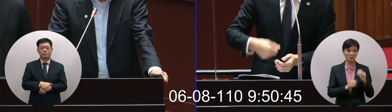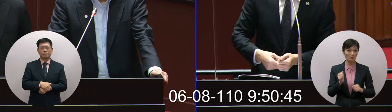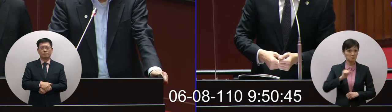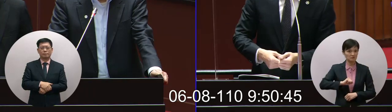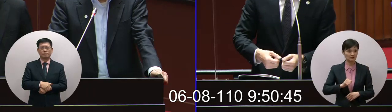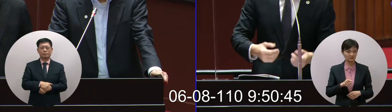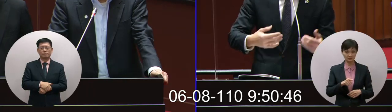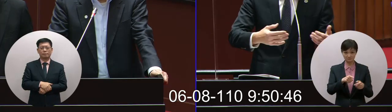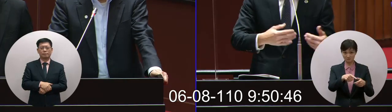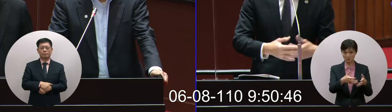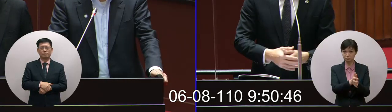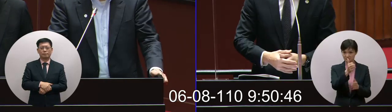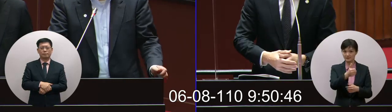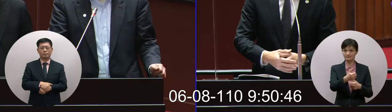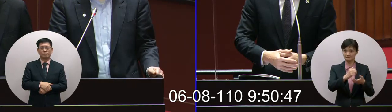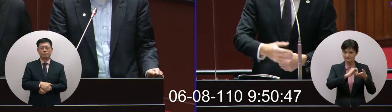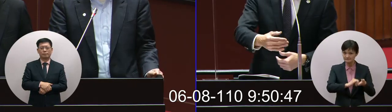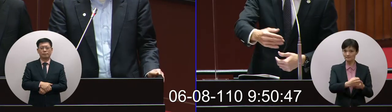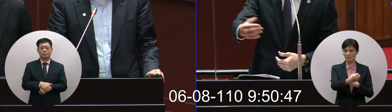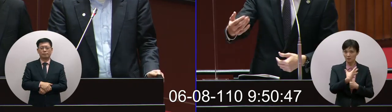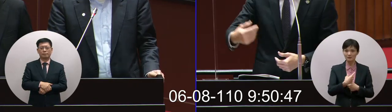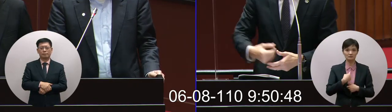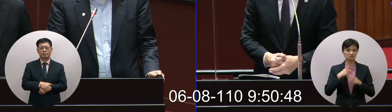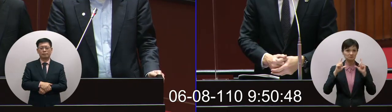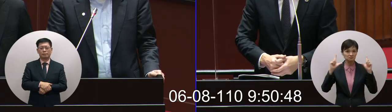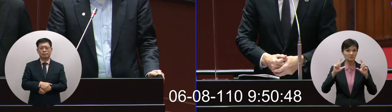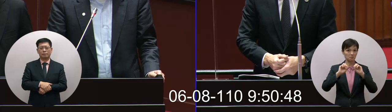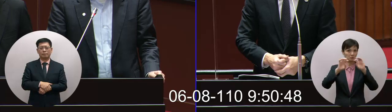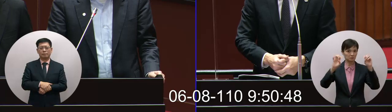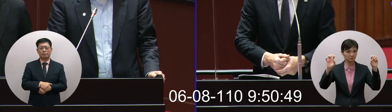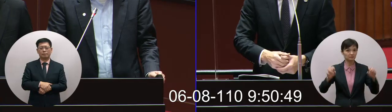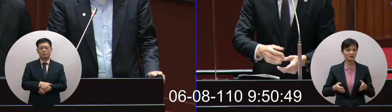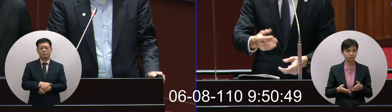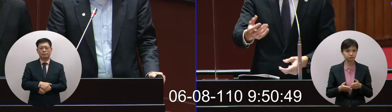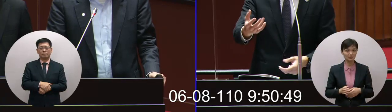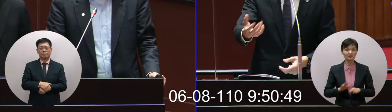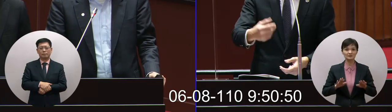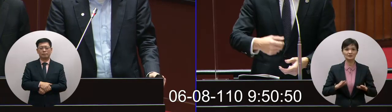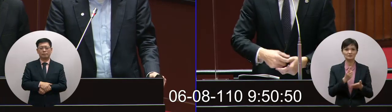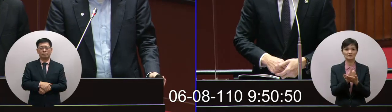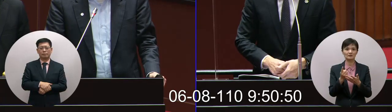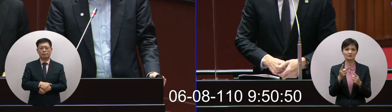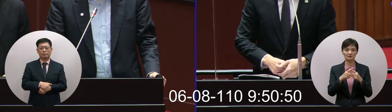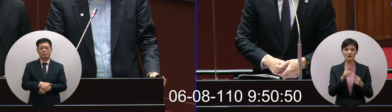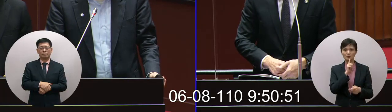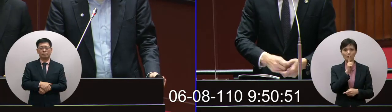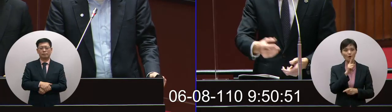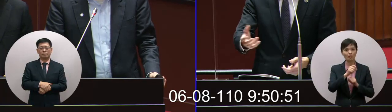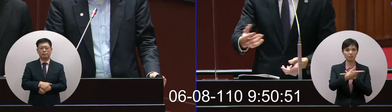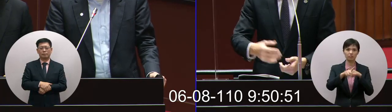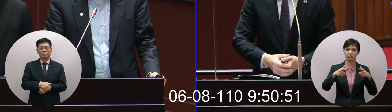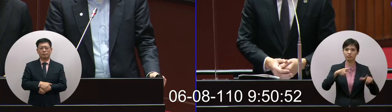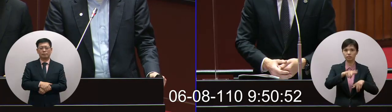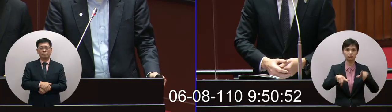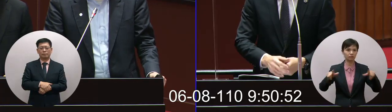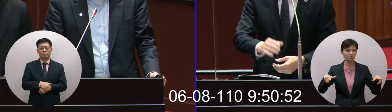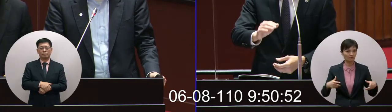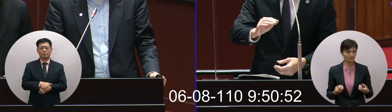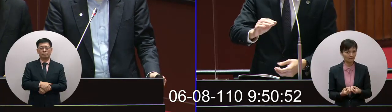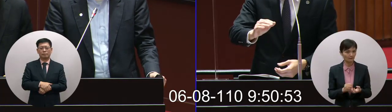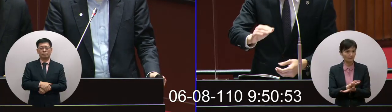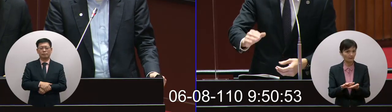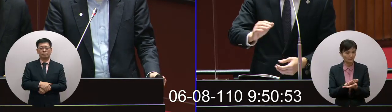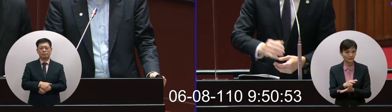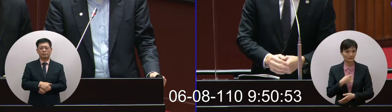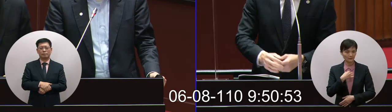部长甲阮讲，啊，大家来斗发声嘛。要无即马因大家拢安尼一人一支嘴，啊，家己安尼吼大主大义安尼，我感觉